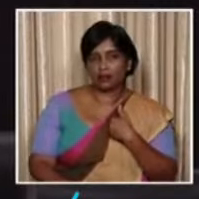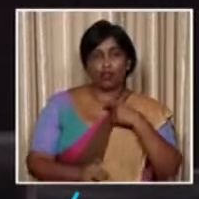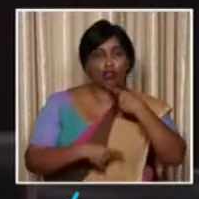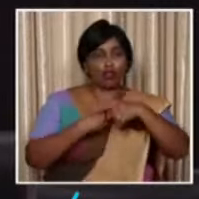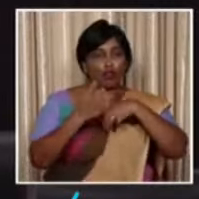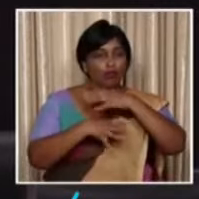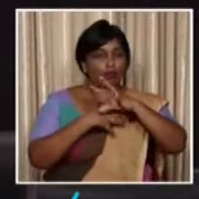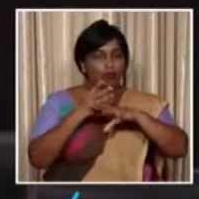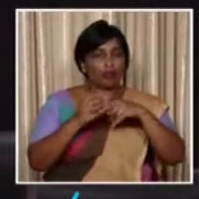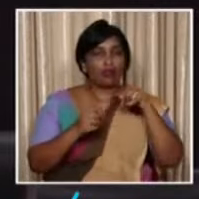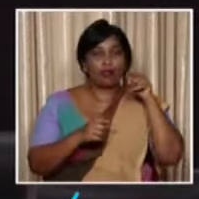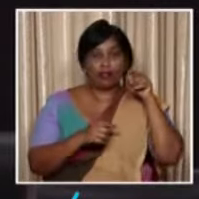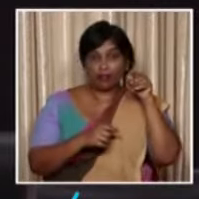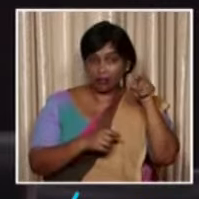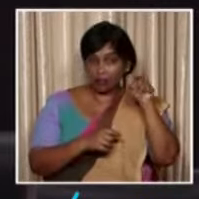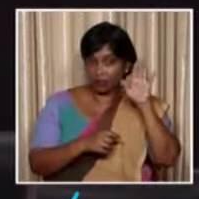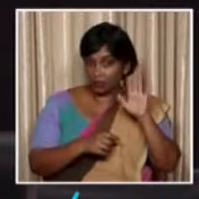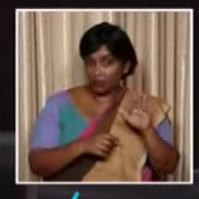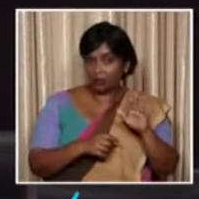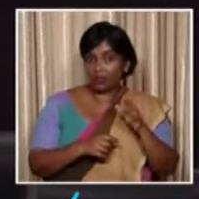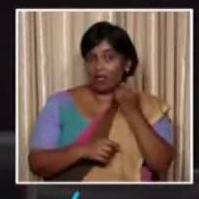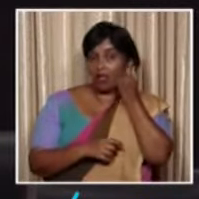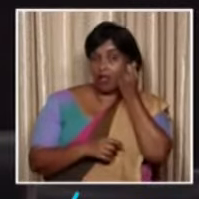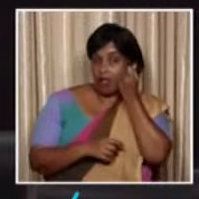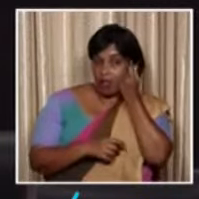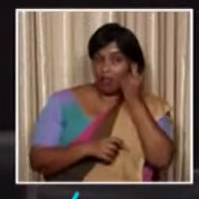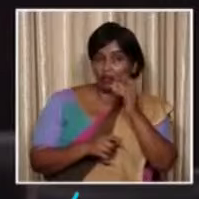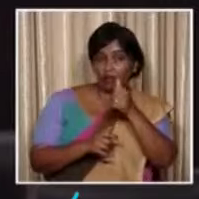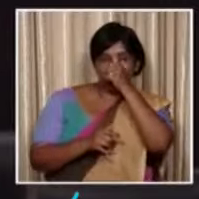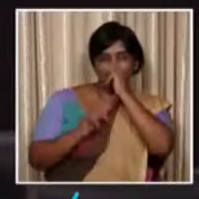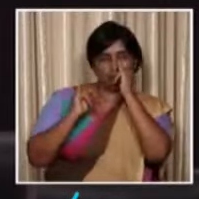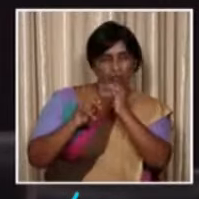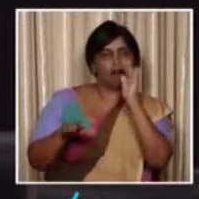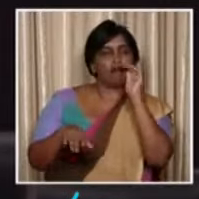බෝලේ ගලවද්දී එතුමාගේ තිබ්බ සංකල්පයක් තමයි දූෂණය